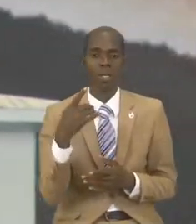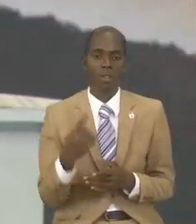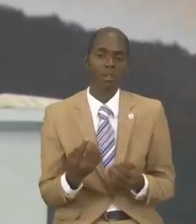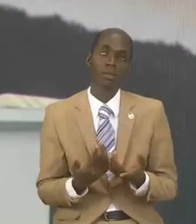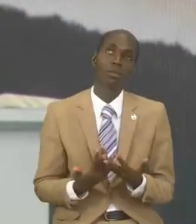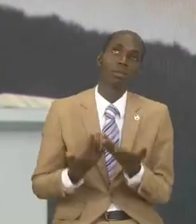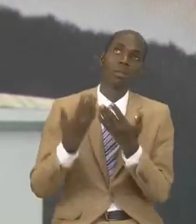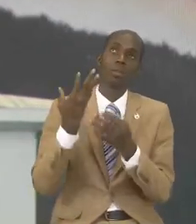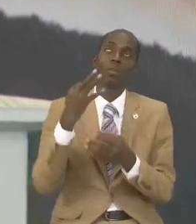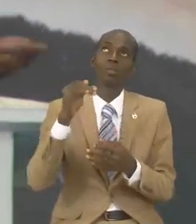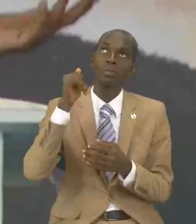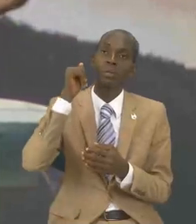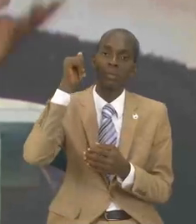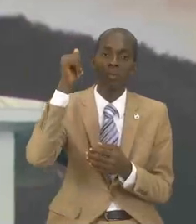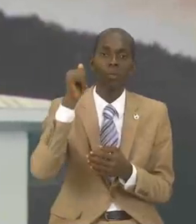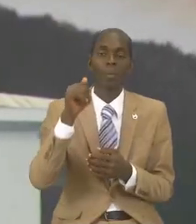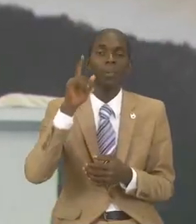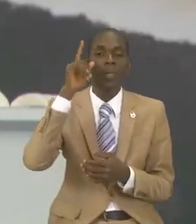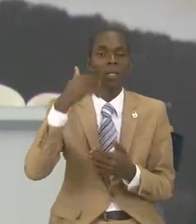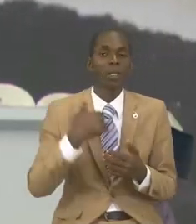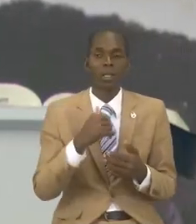en s'offrant lui-même.